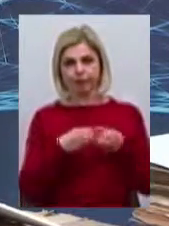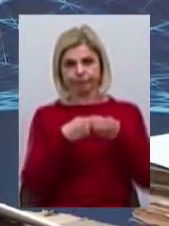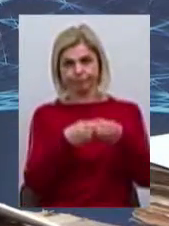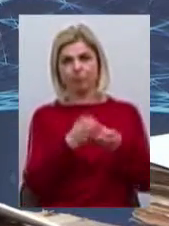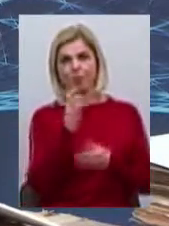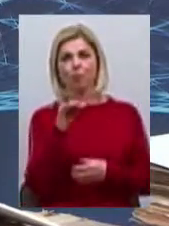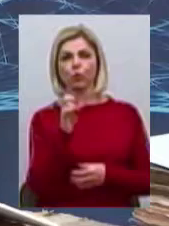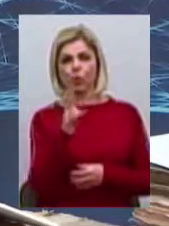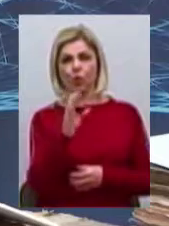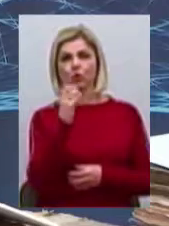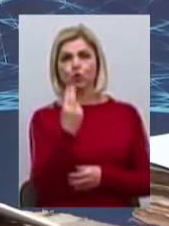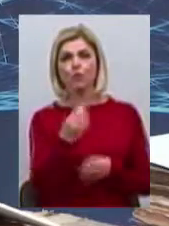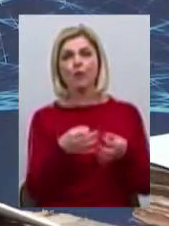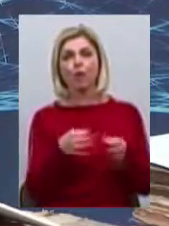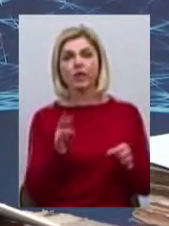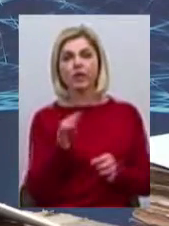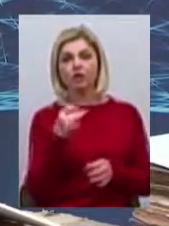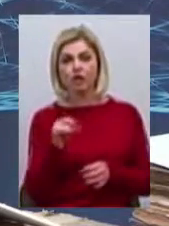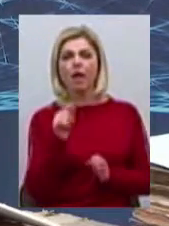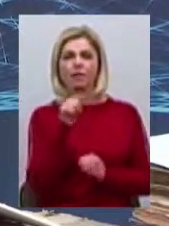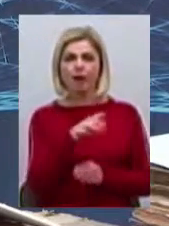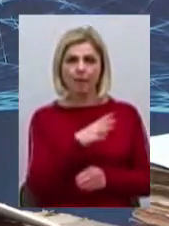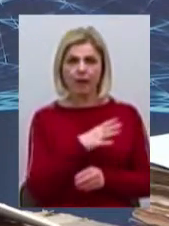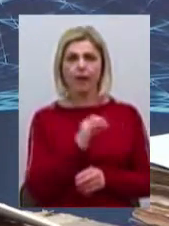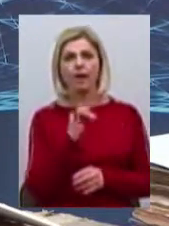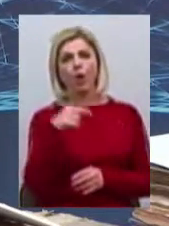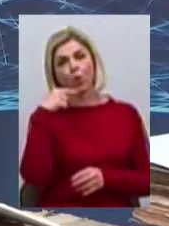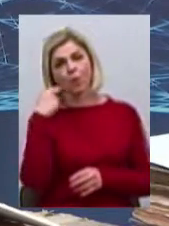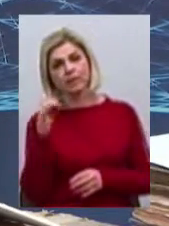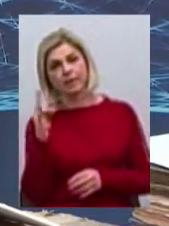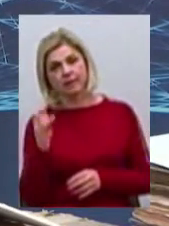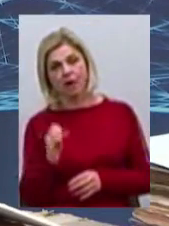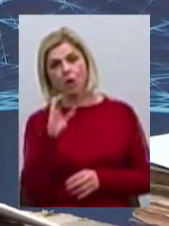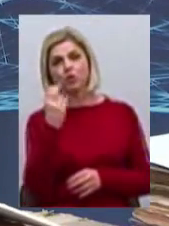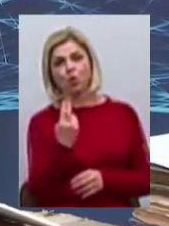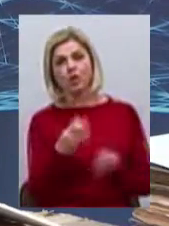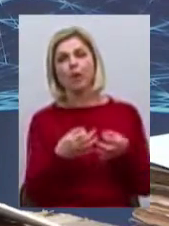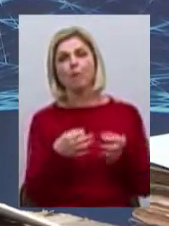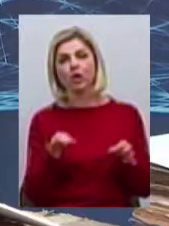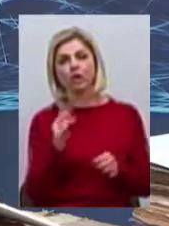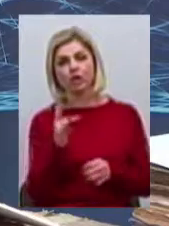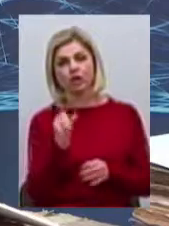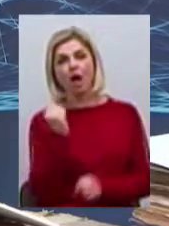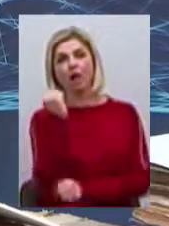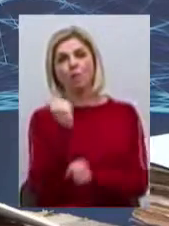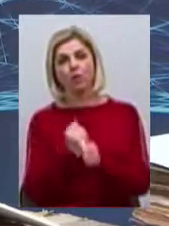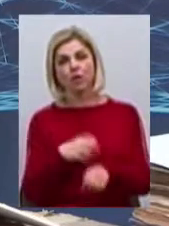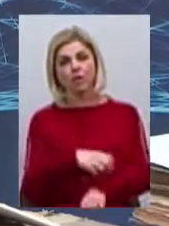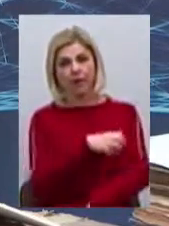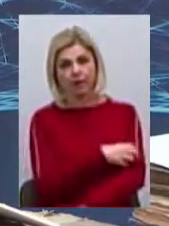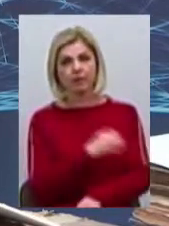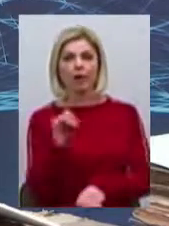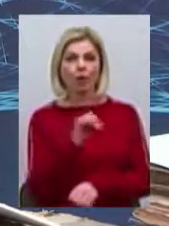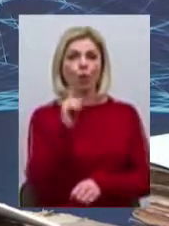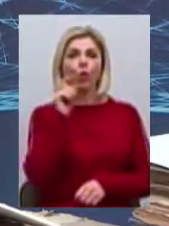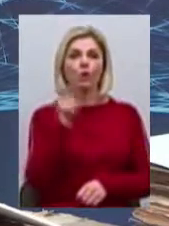блок соціал-демократичний. І там були разом російська соціал-демократична робітнича партія і